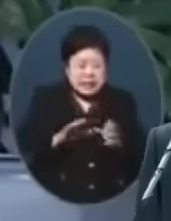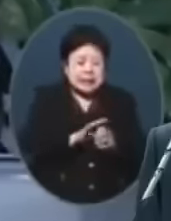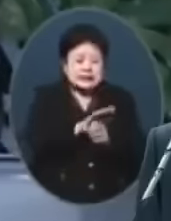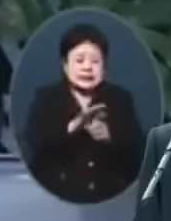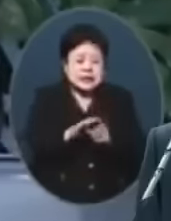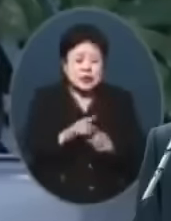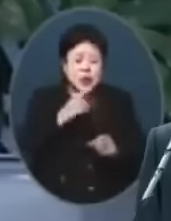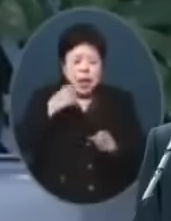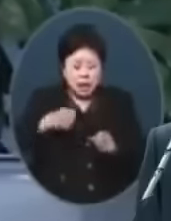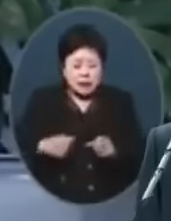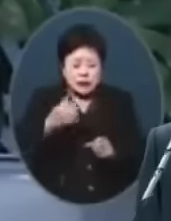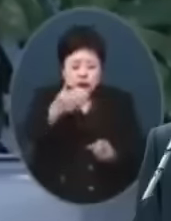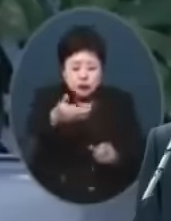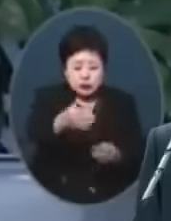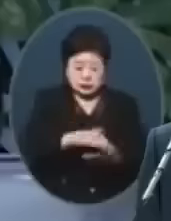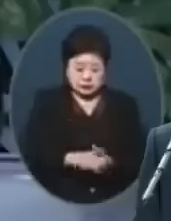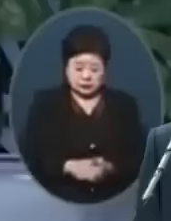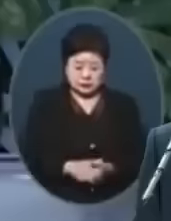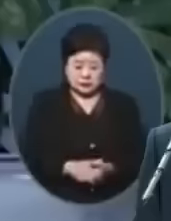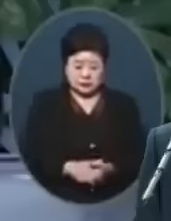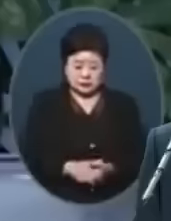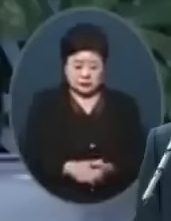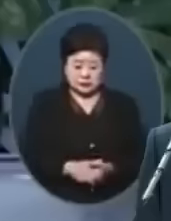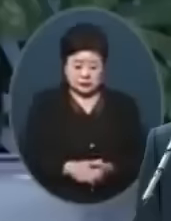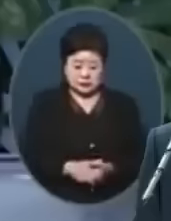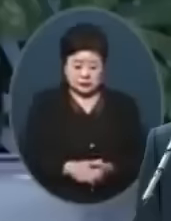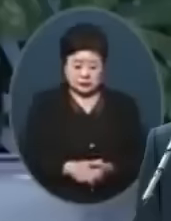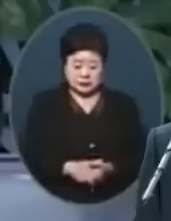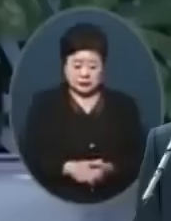사랑하사 독생자를 주셨다.